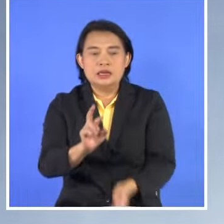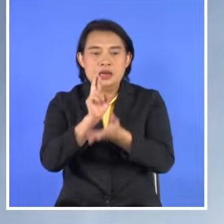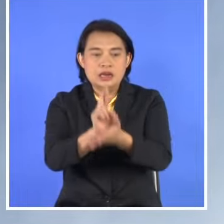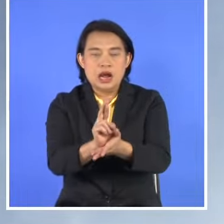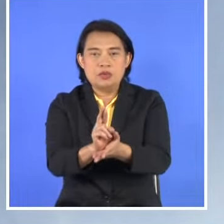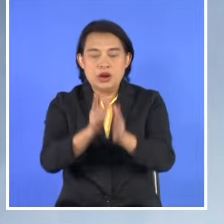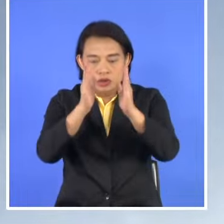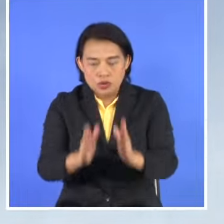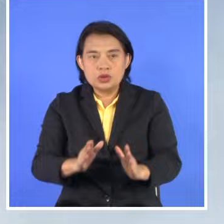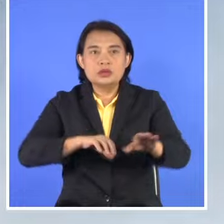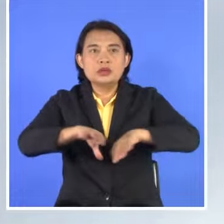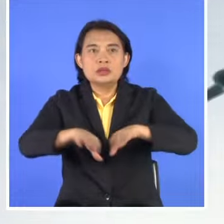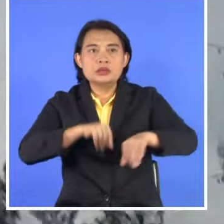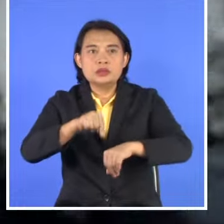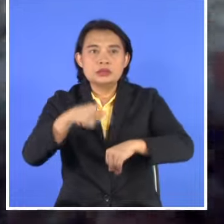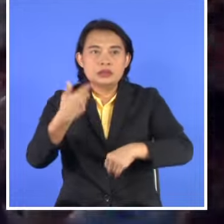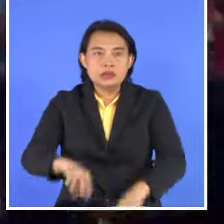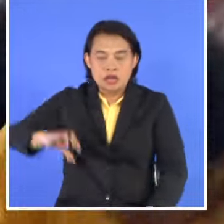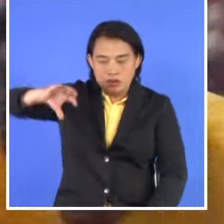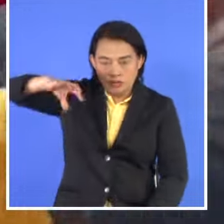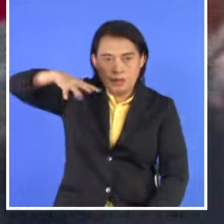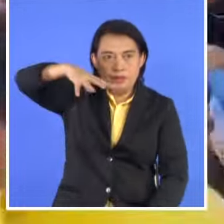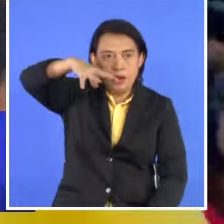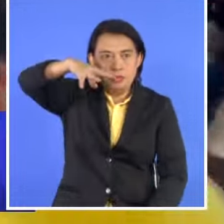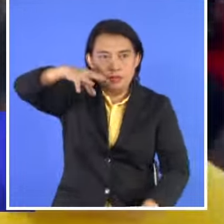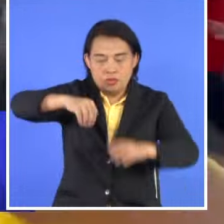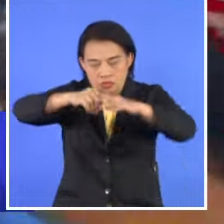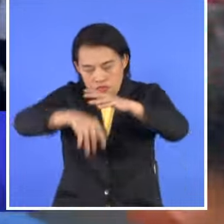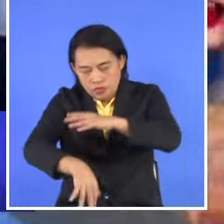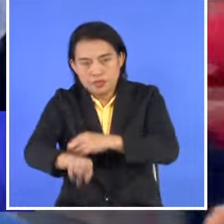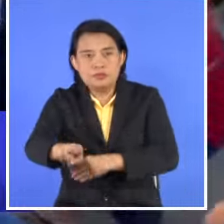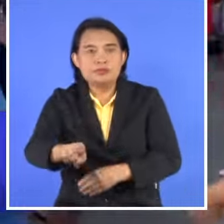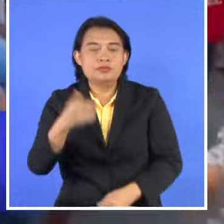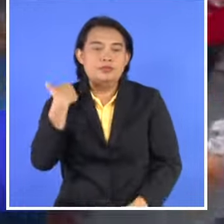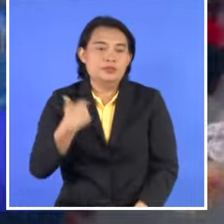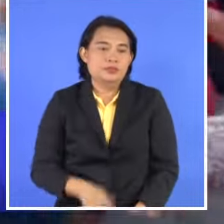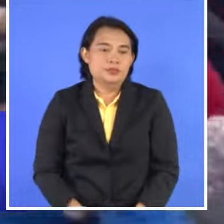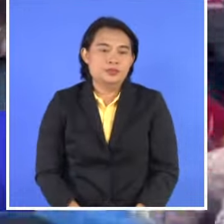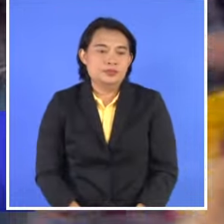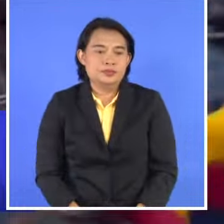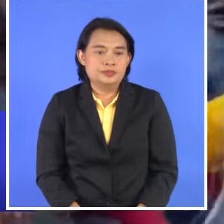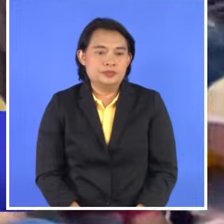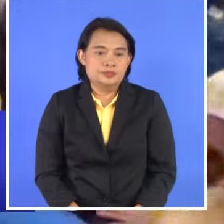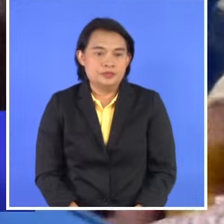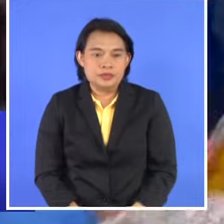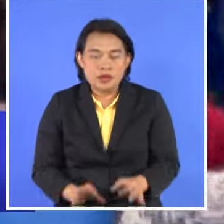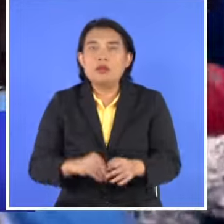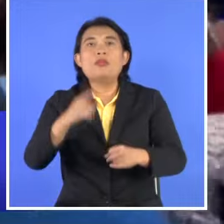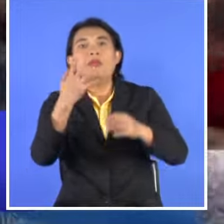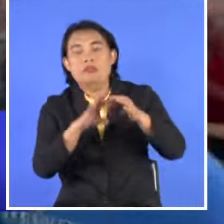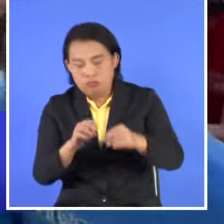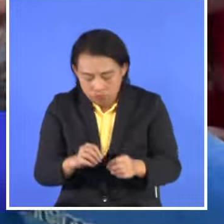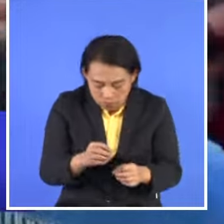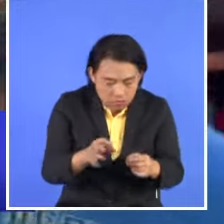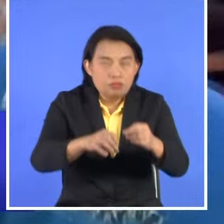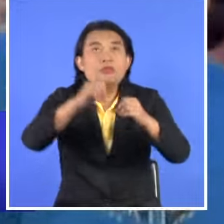พอถึงจังหวะแจกนี่เอาโดรนฮะบินขึ้นไป โปรยลงมาน ี่โปรยลงมาหัวตํากันไม่สนว่าอย่างนั้นเถอะนี่นะ